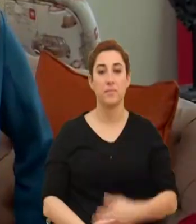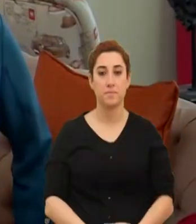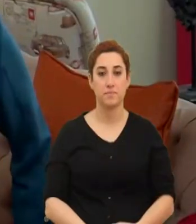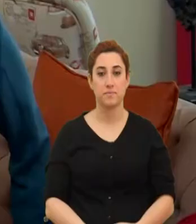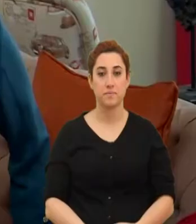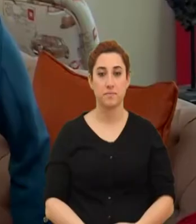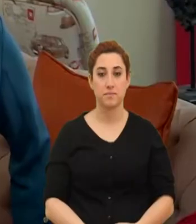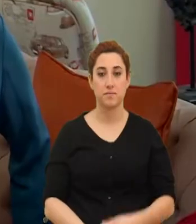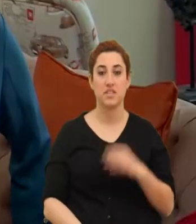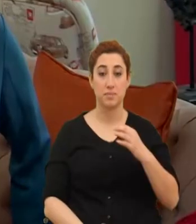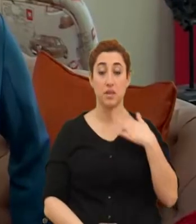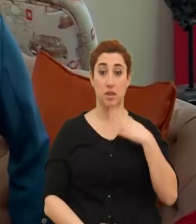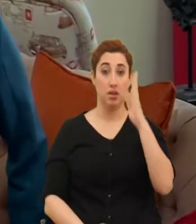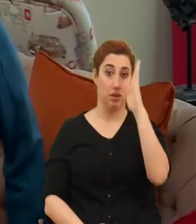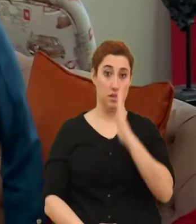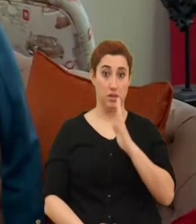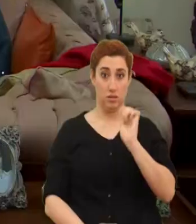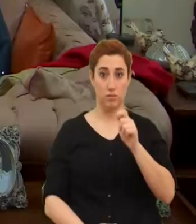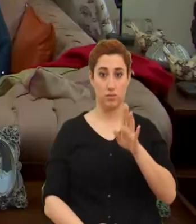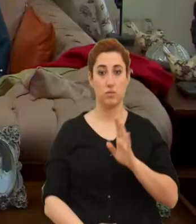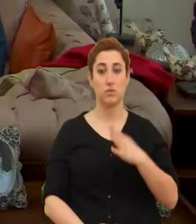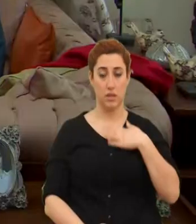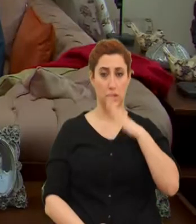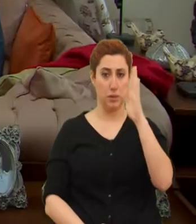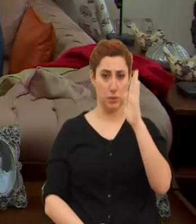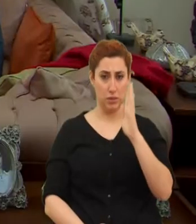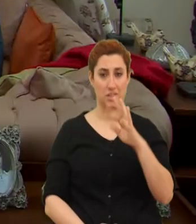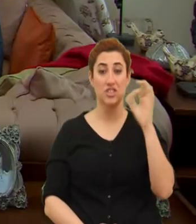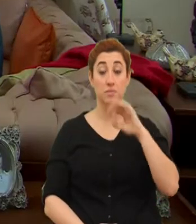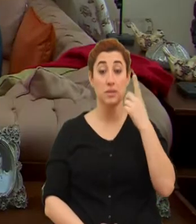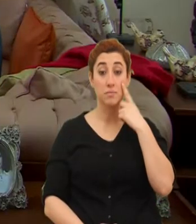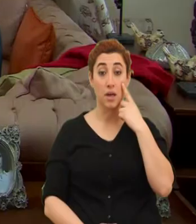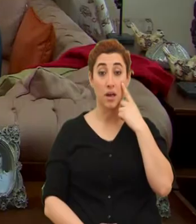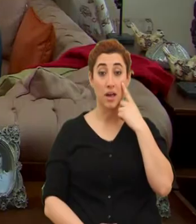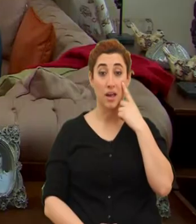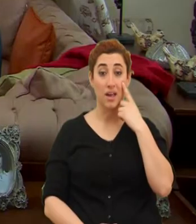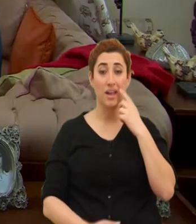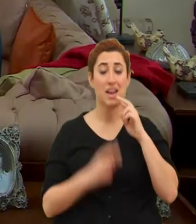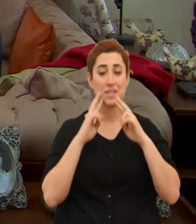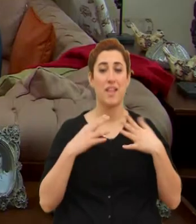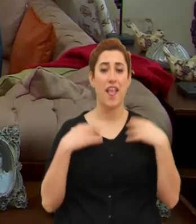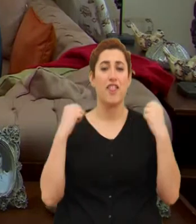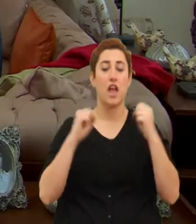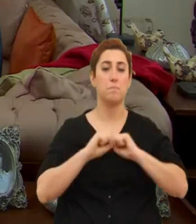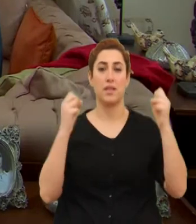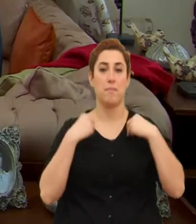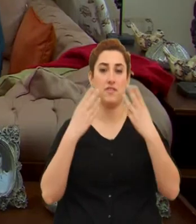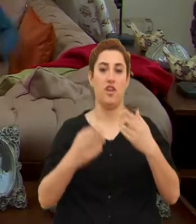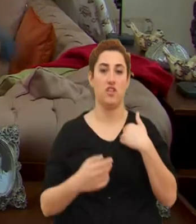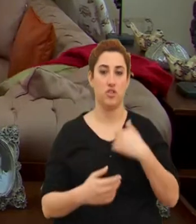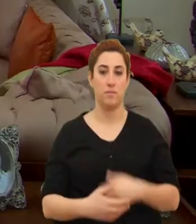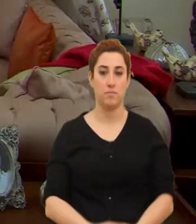bile. Şimdi dik duruyoruz. Dik. Şimdi bak. Resmen enerji patlaması yaratacağım